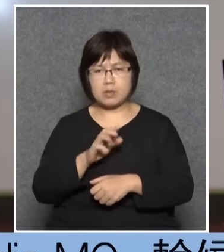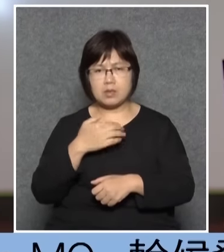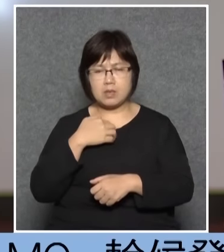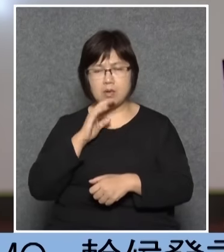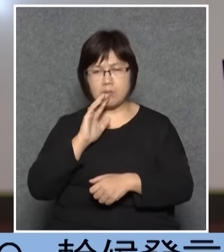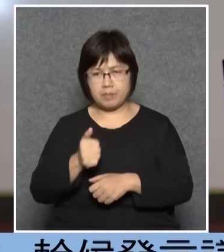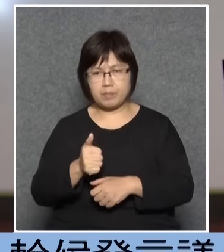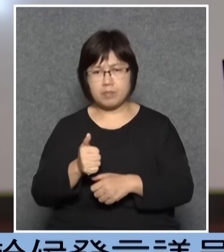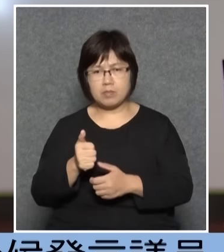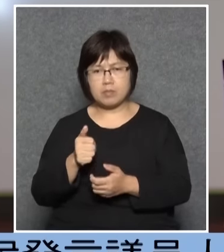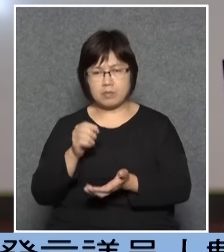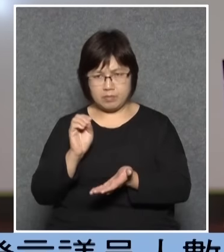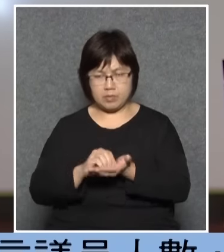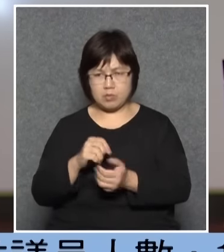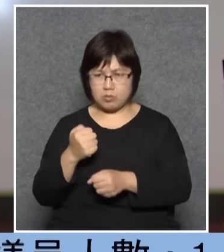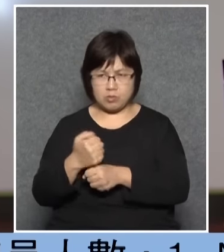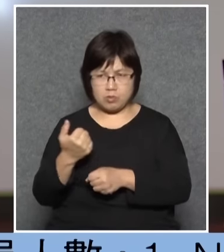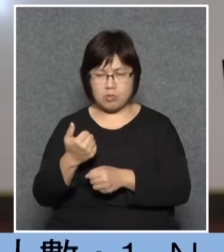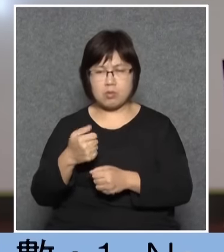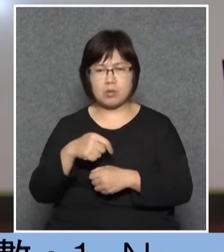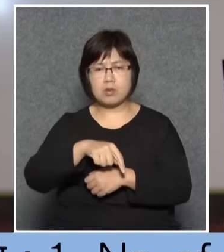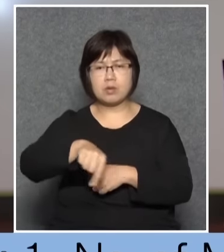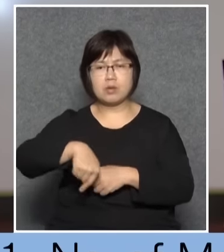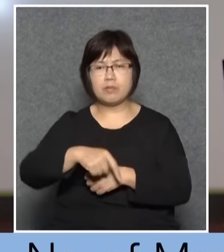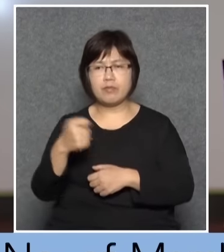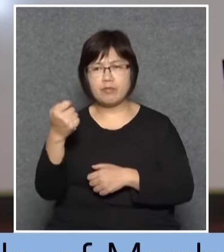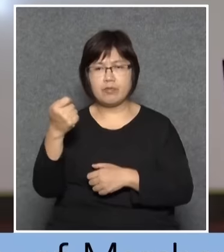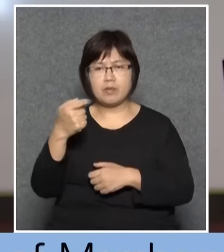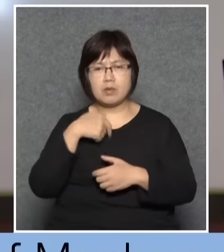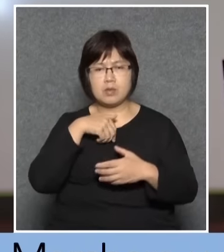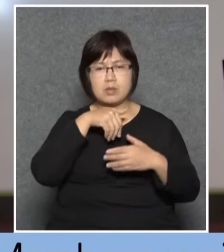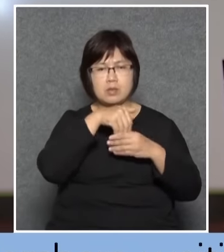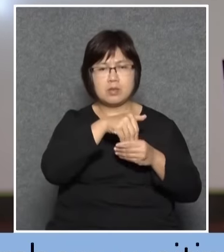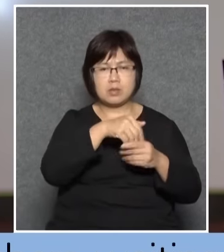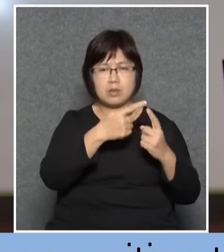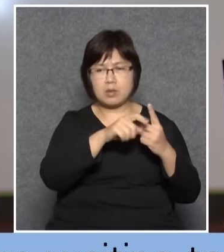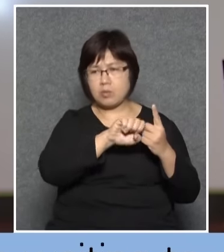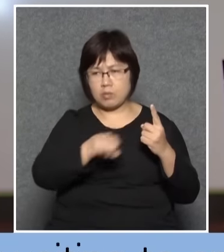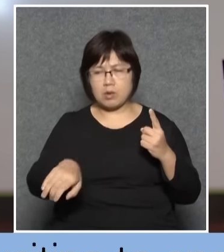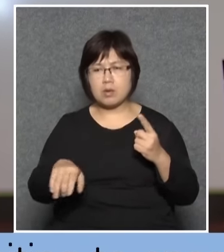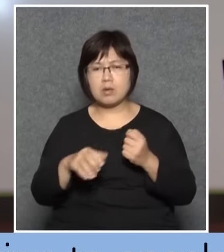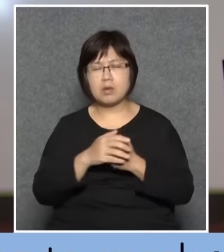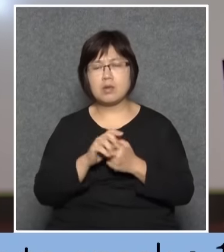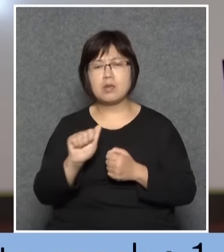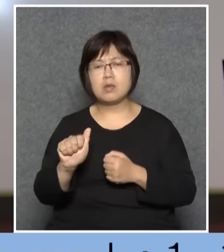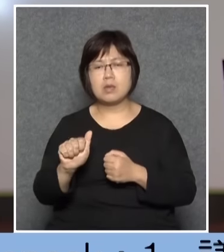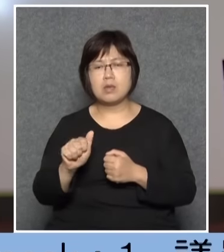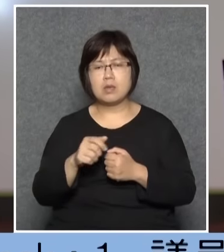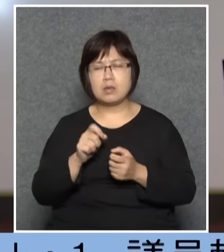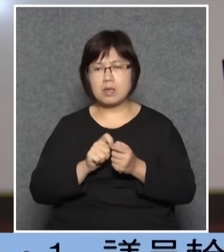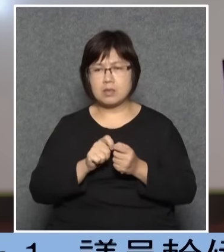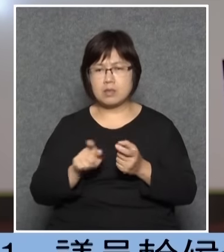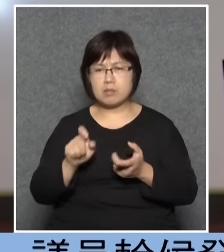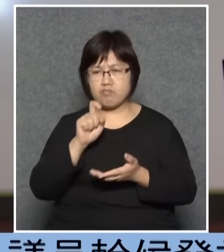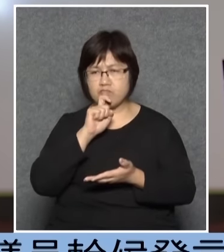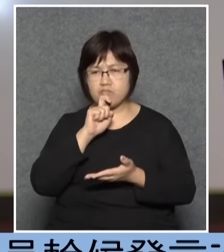合理地切實可行範圍內盡快向申請人發出通知 A.述明他已就